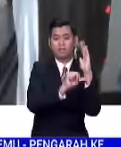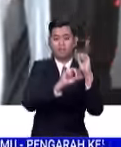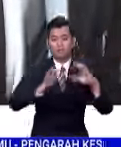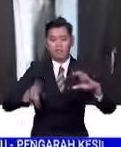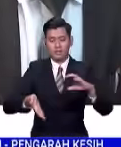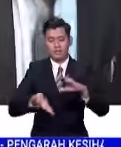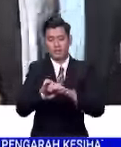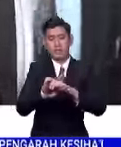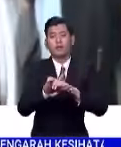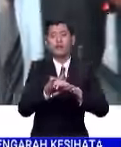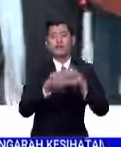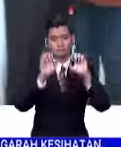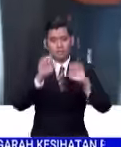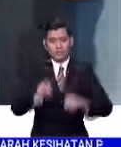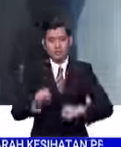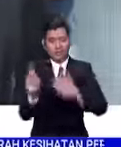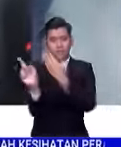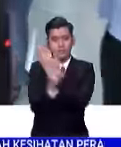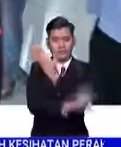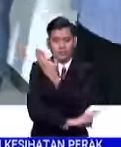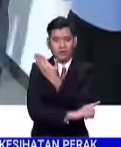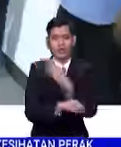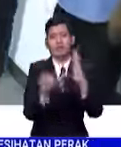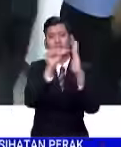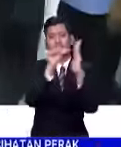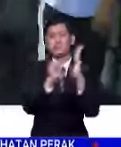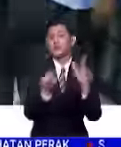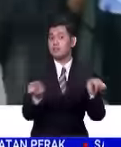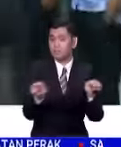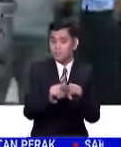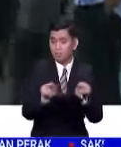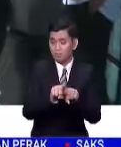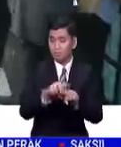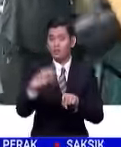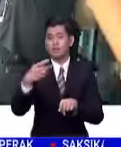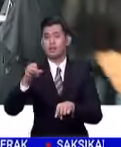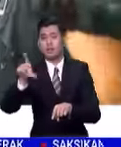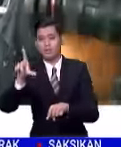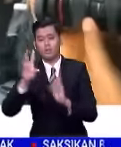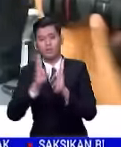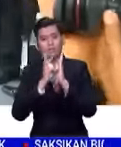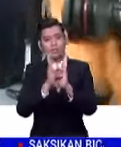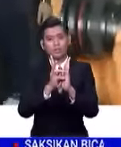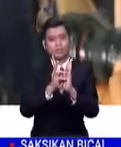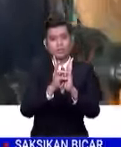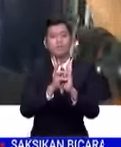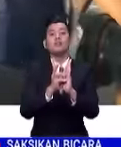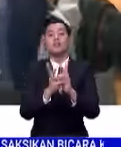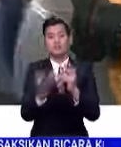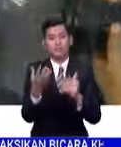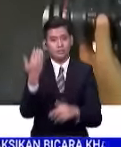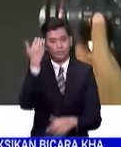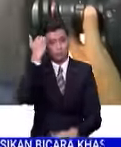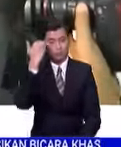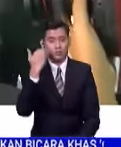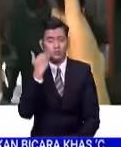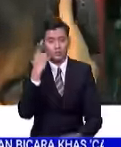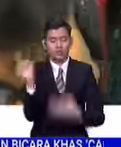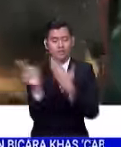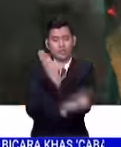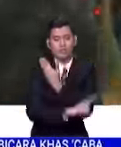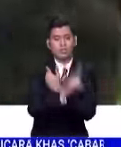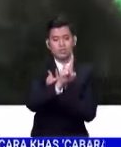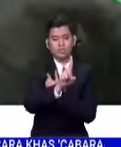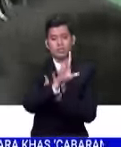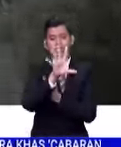mengikut Seksyen 25-2 Akta Sama. Khairul Izzat yang diwakili peguam S. Selvam didenda RM1,500.